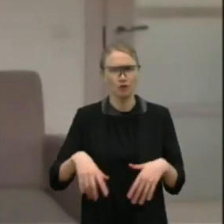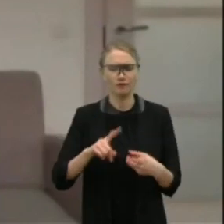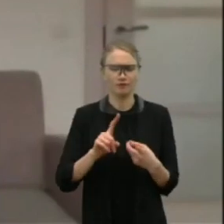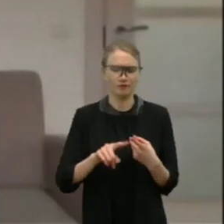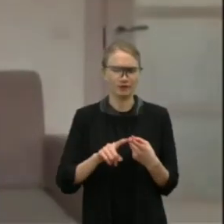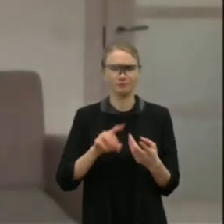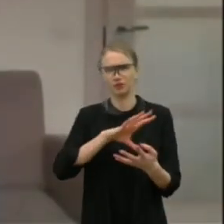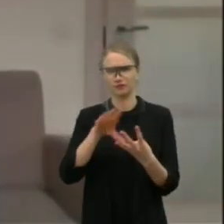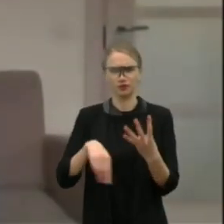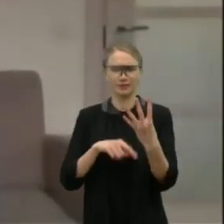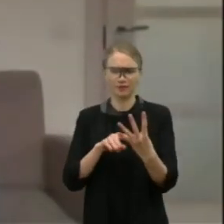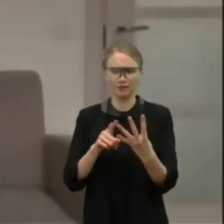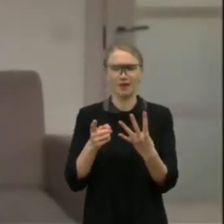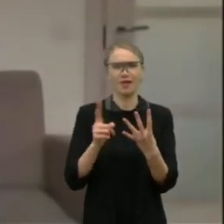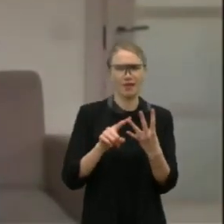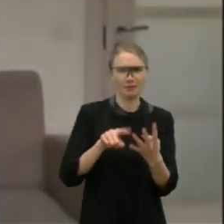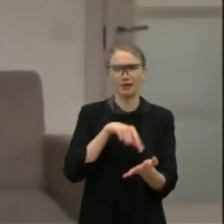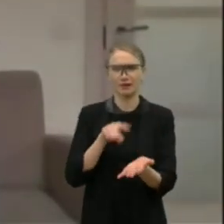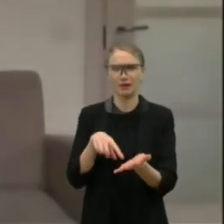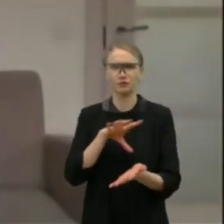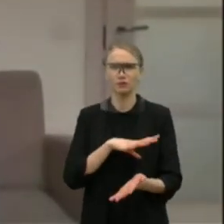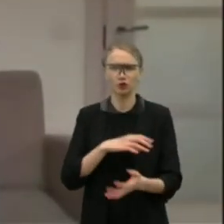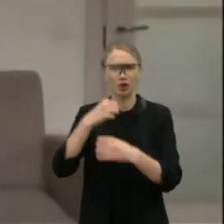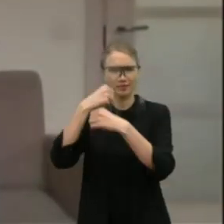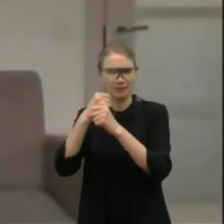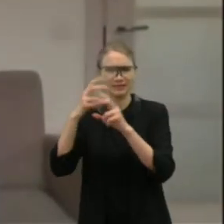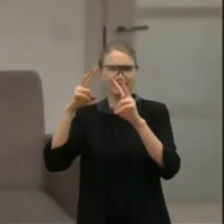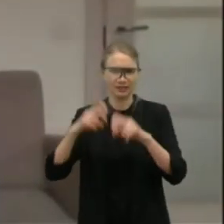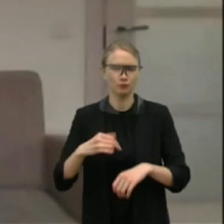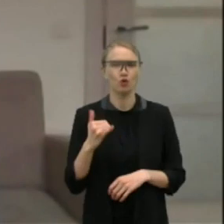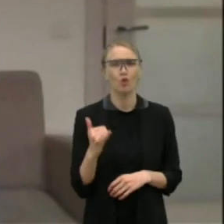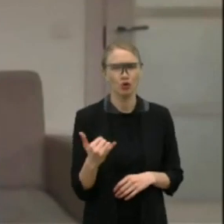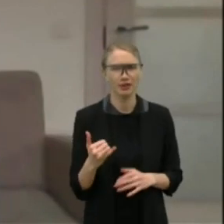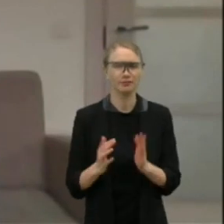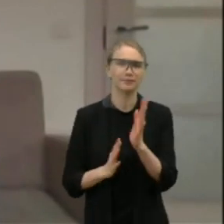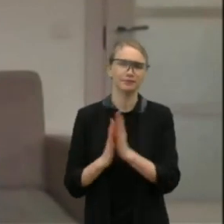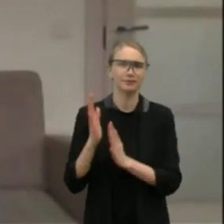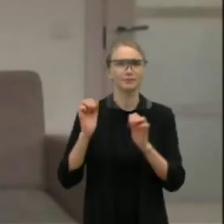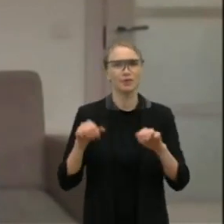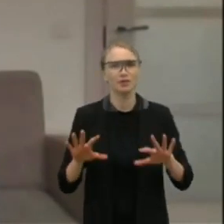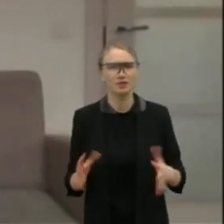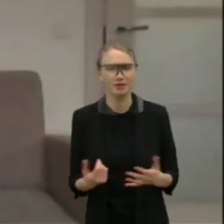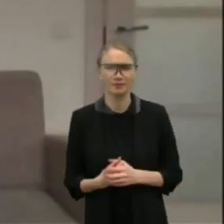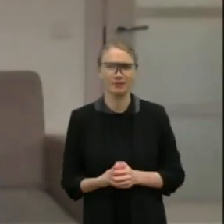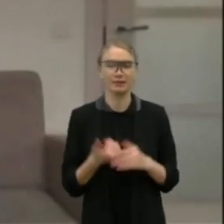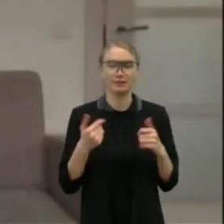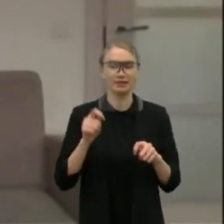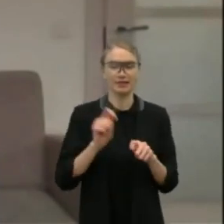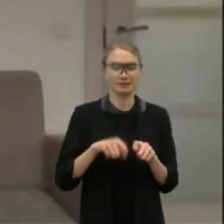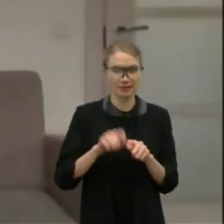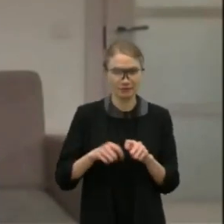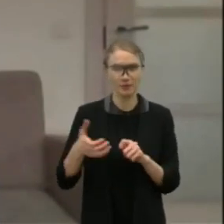dėl laboratorinių tyrimų kokybės. Ir kaip žinia, dabar pagrindinis testavimo metodas, kuris yra